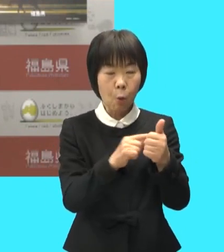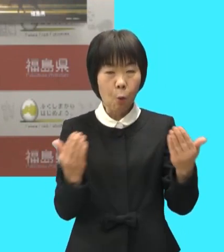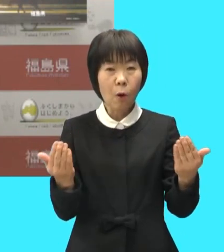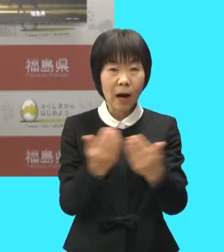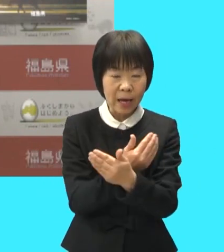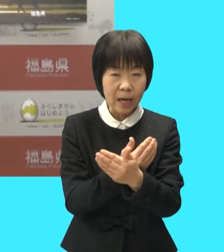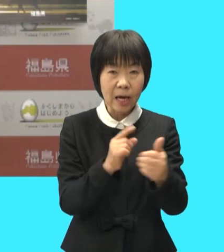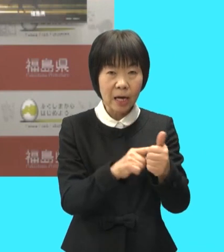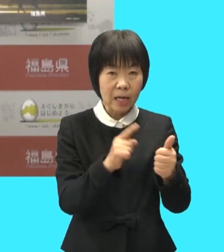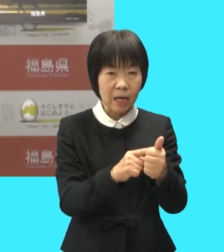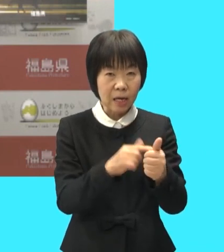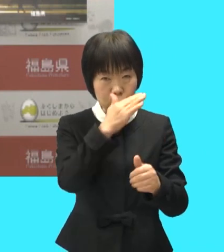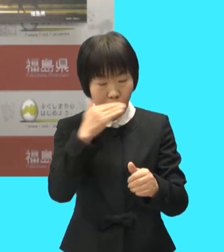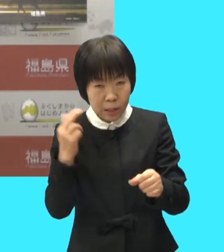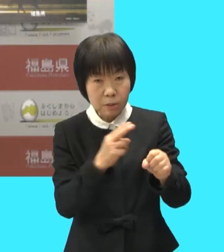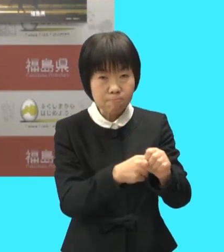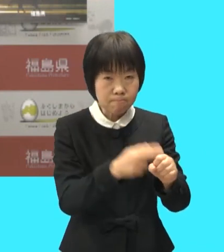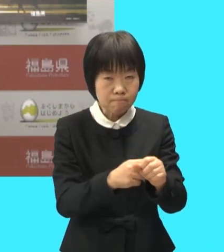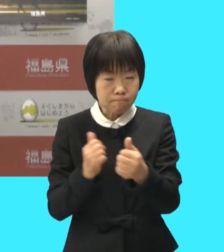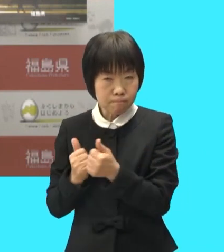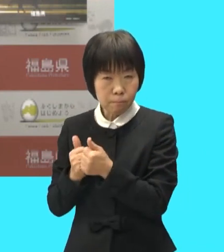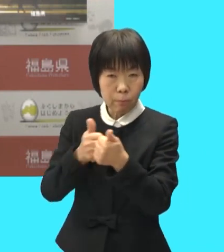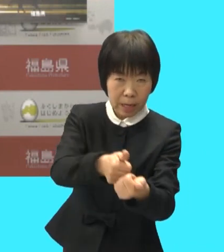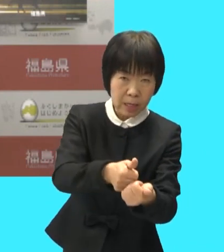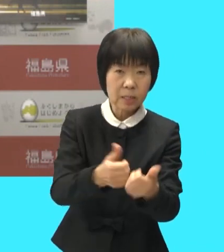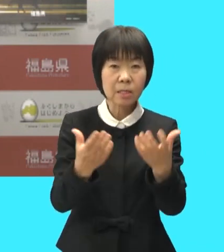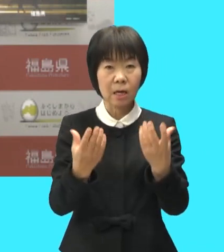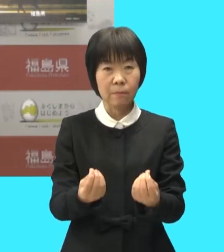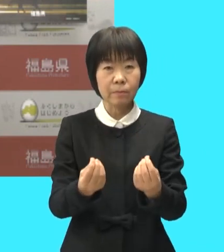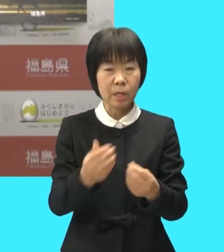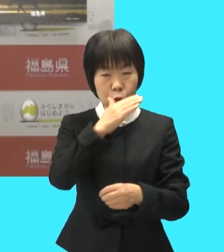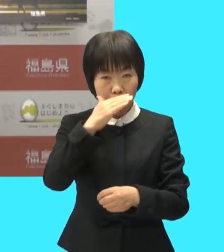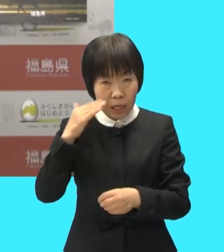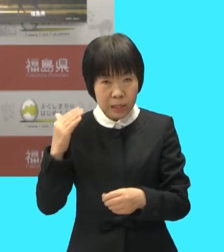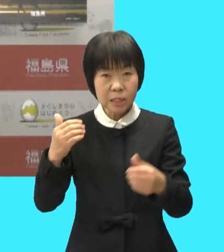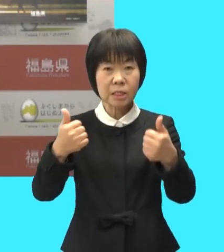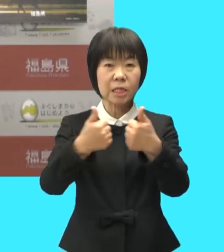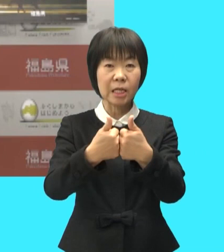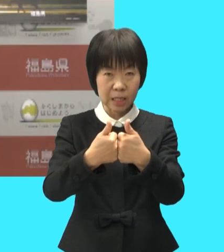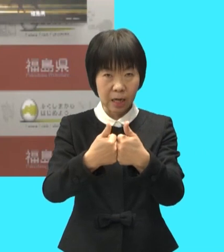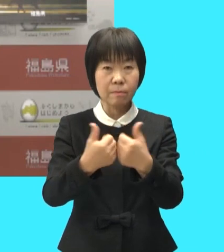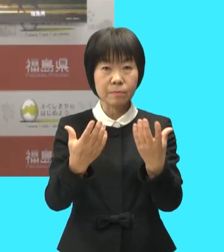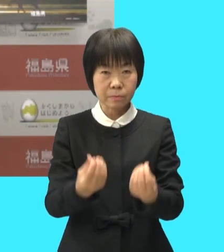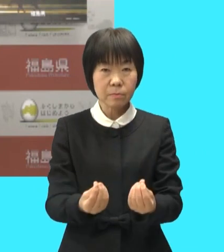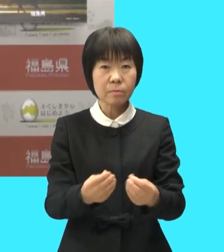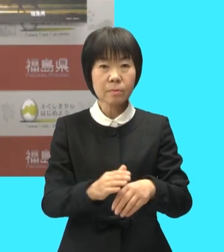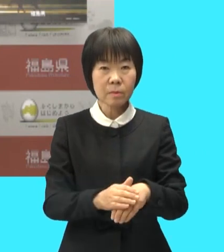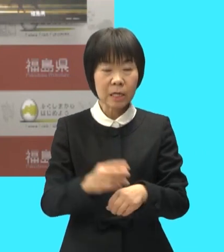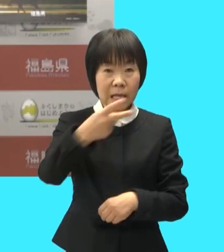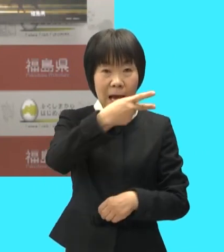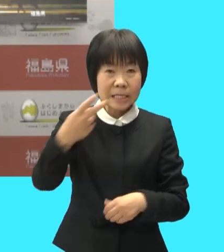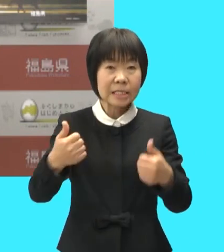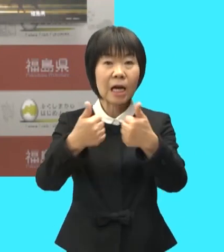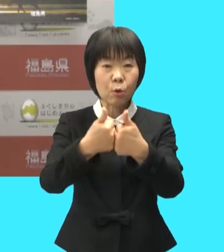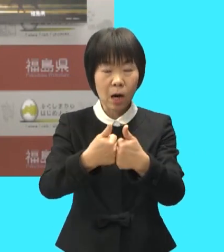パーがファインセーブをする中で PK に競り勝った素晴らしい戦いでありました。第2試